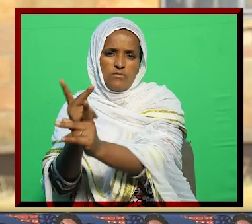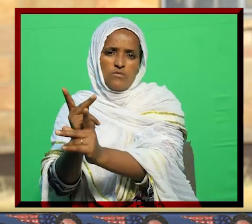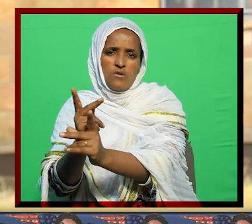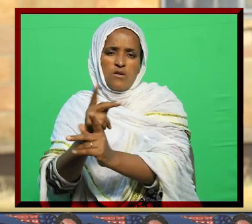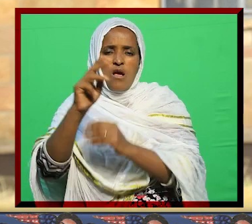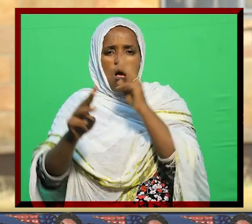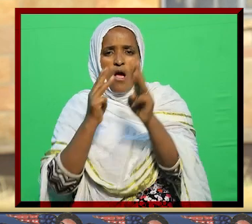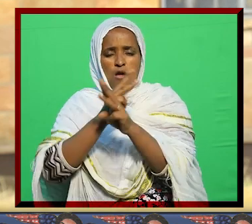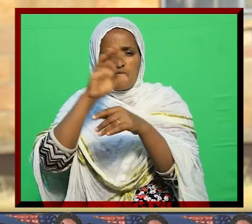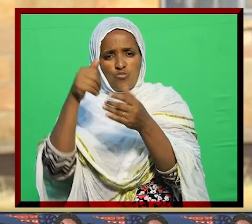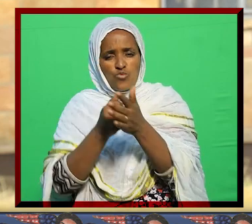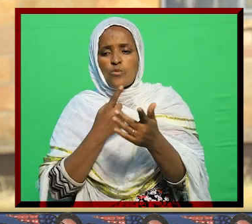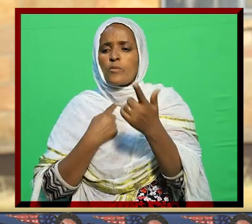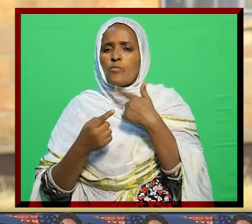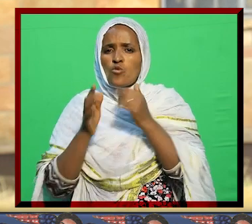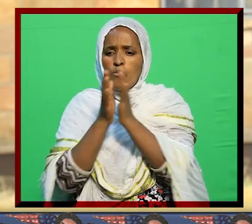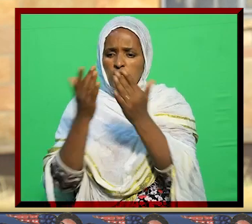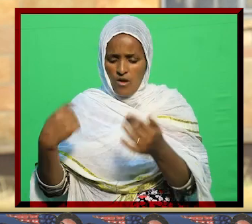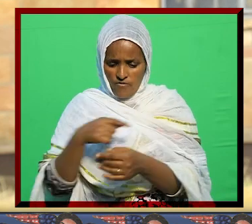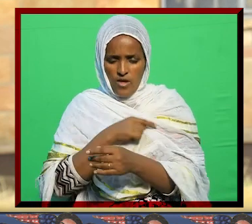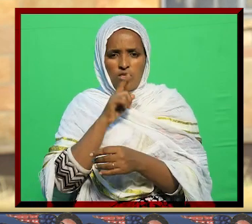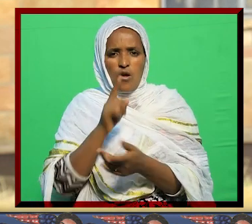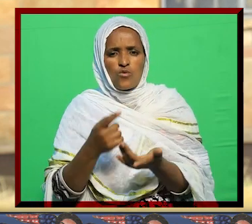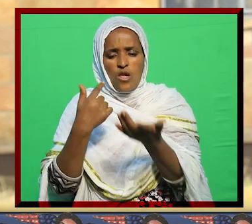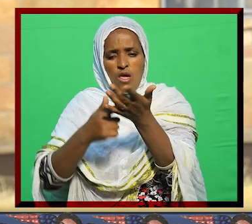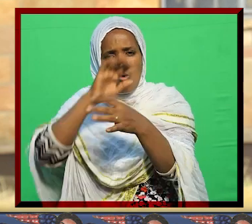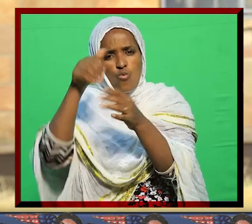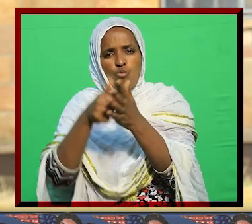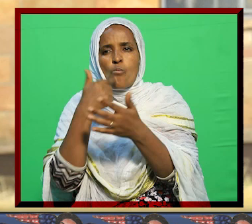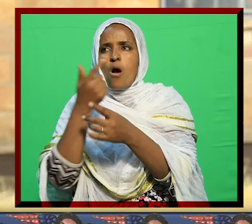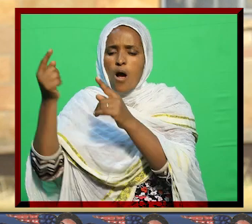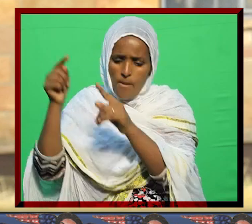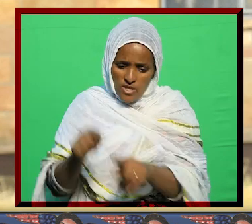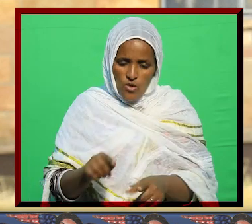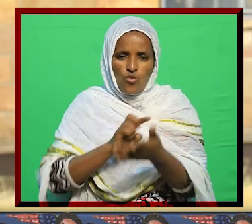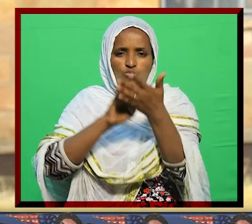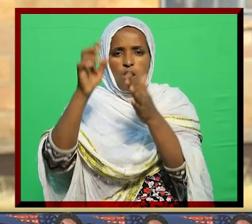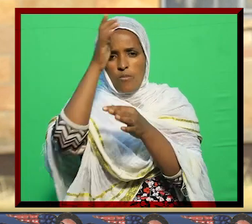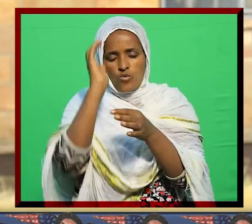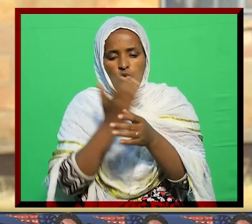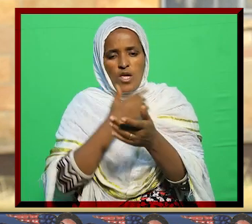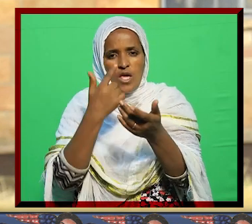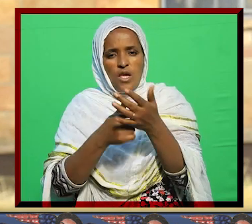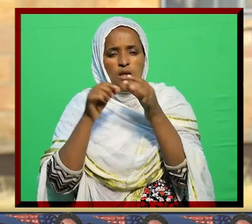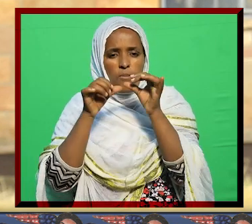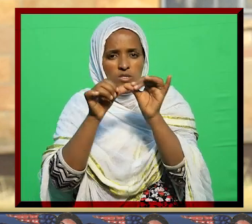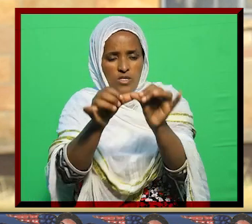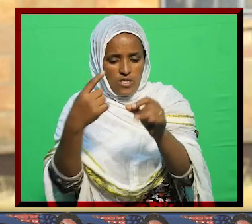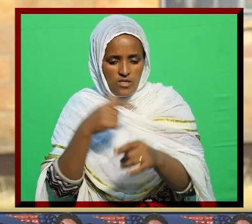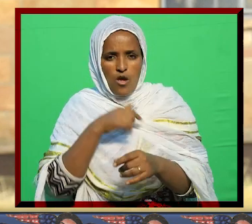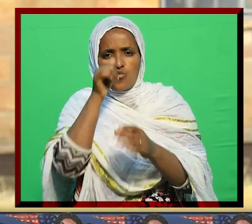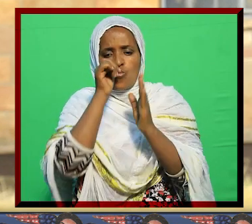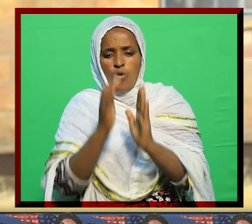ሁሉ የሚመኘው መጽሐፍ ያለን እኛ ላይ ነው። የሚመኘው ቅርስ ያለ እኛ ነው። ይህ ሁሉ ማን አመጣው? ቅዱሳን አባቶቻችን። ይህንን ለማስቀጠል ደግሞ